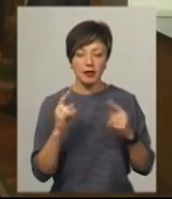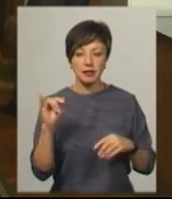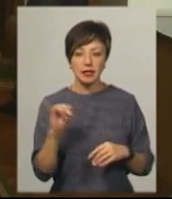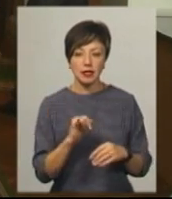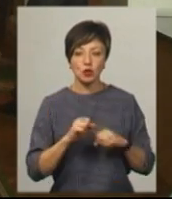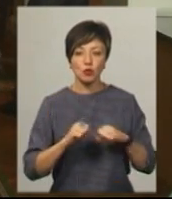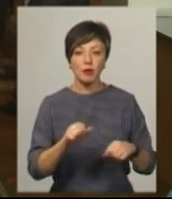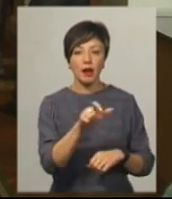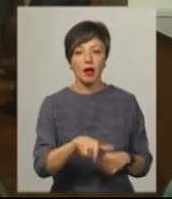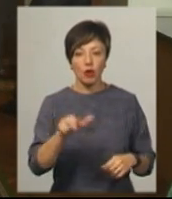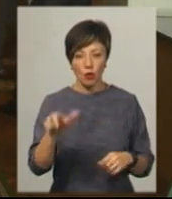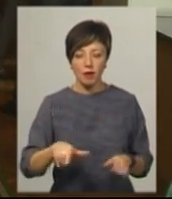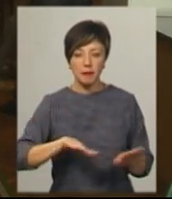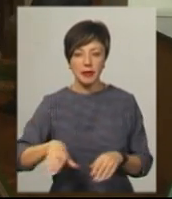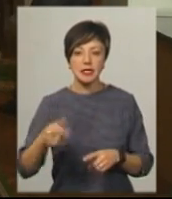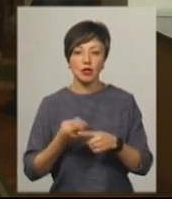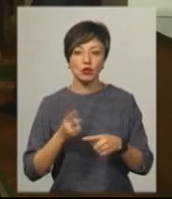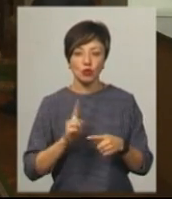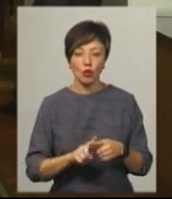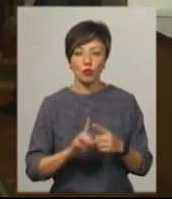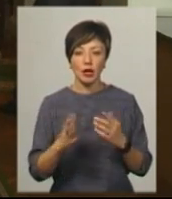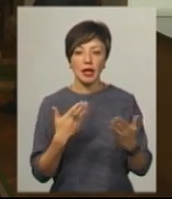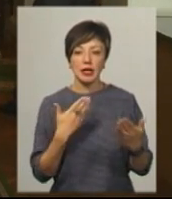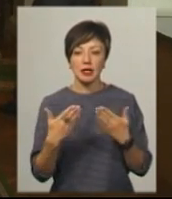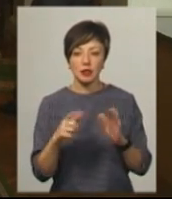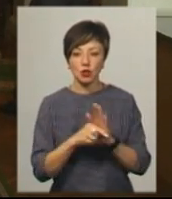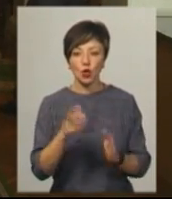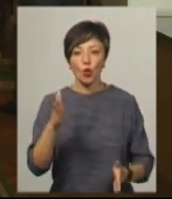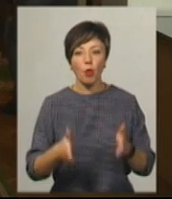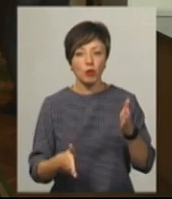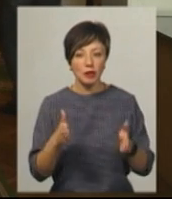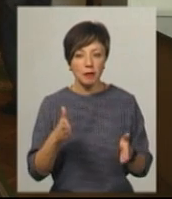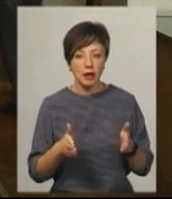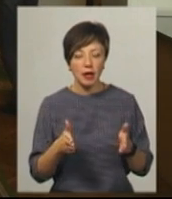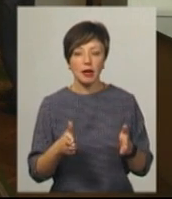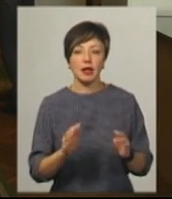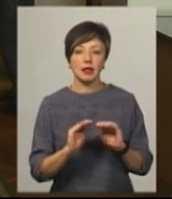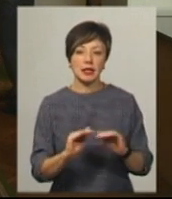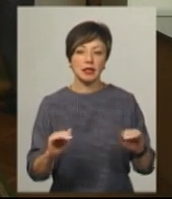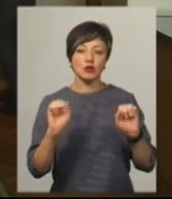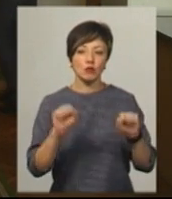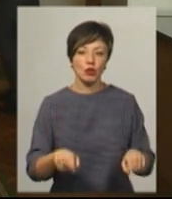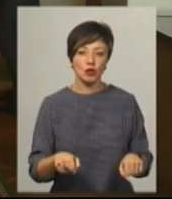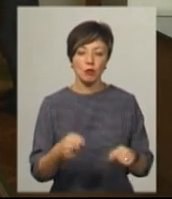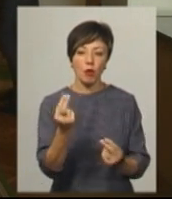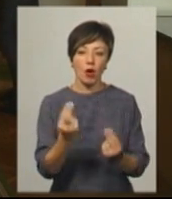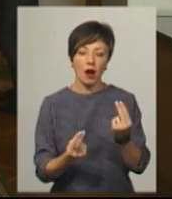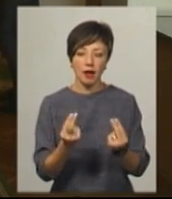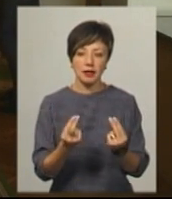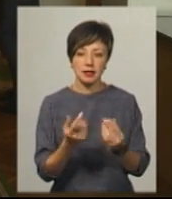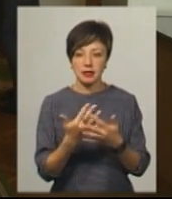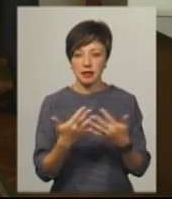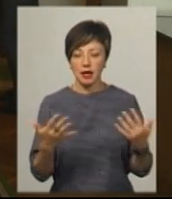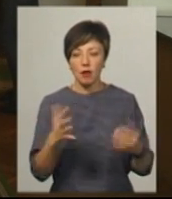шоу супергероїв, після чого буде інтерактив саме з роботами-велетнями. Дітки зможуть і погратись в ігри,